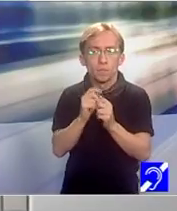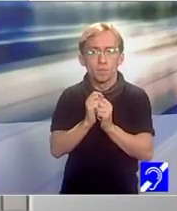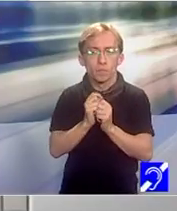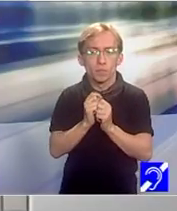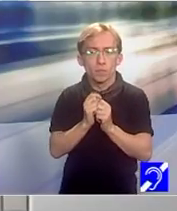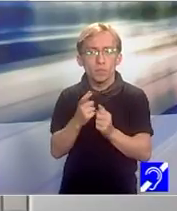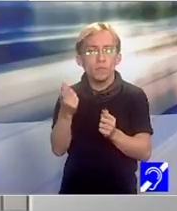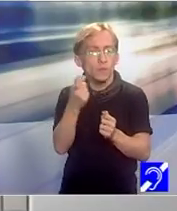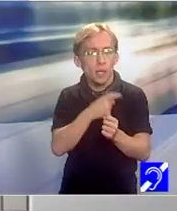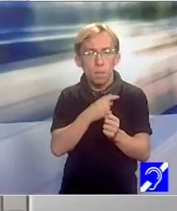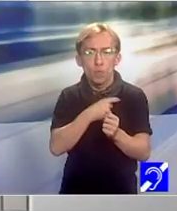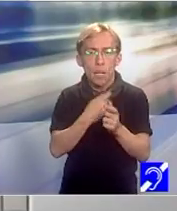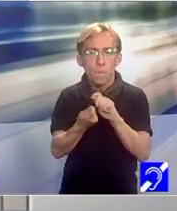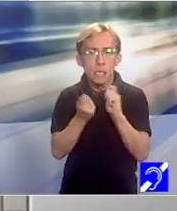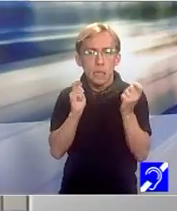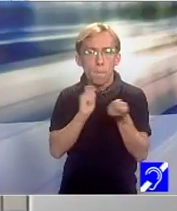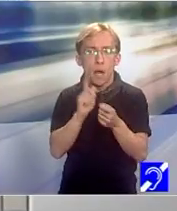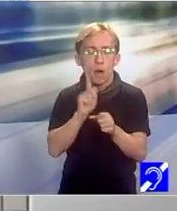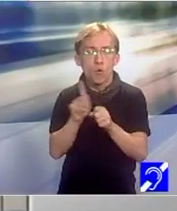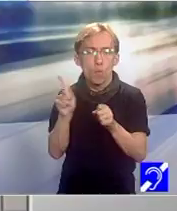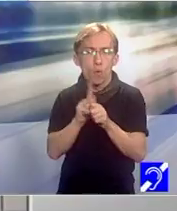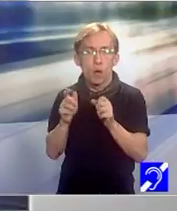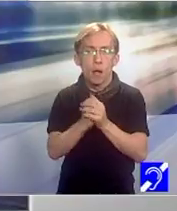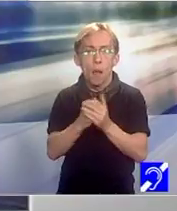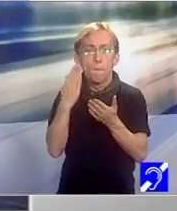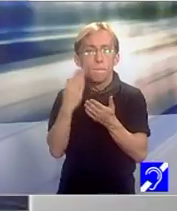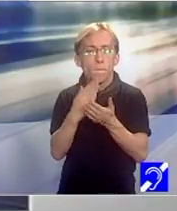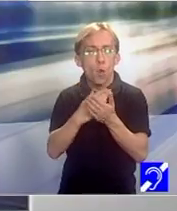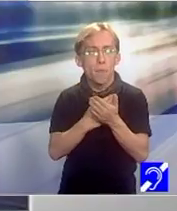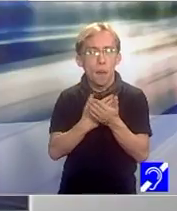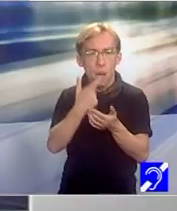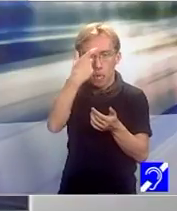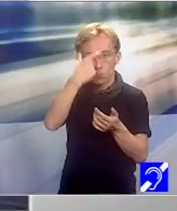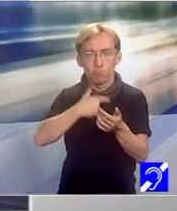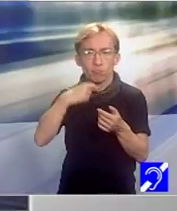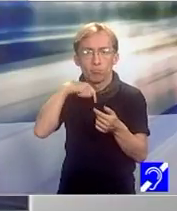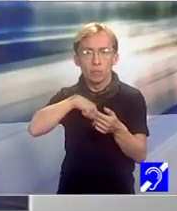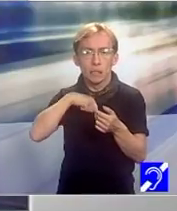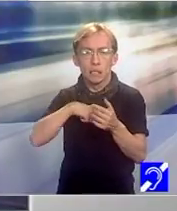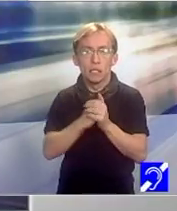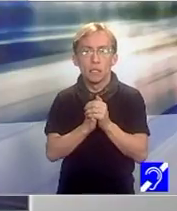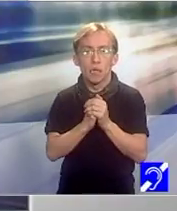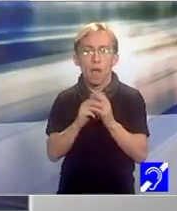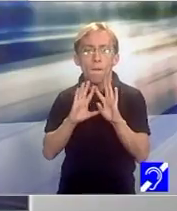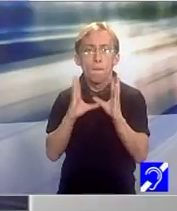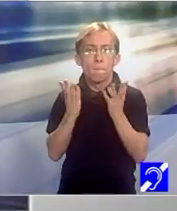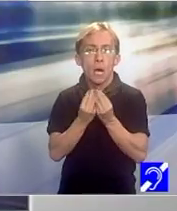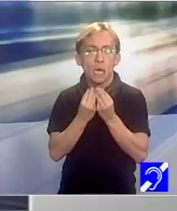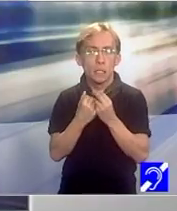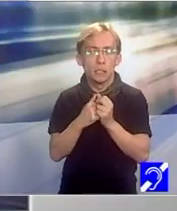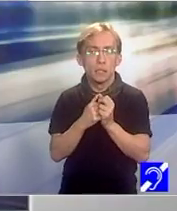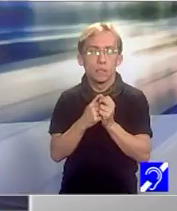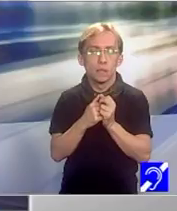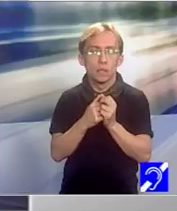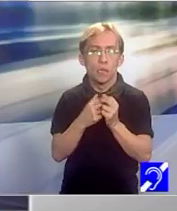an ce trece lucrurile se schimbă. Sigur că poate să fie și problema asta de stigmă cu care se confruntă părinții sau aparținătorii, care și asta poate fi